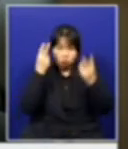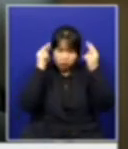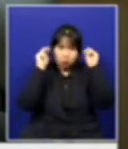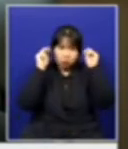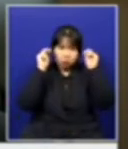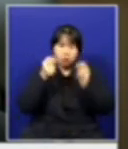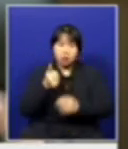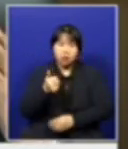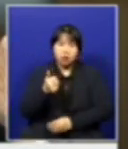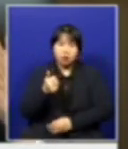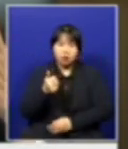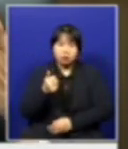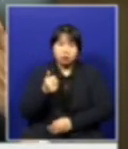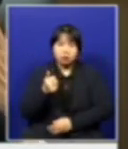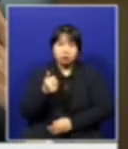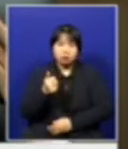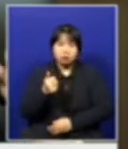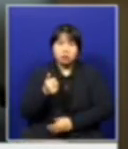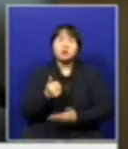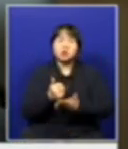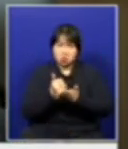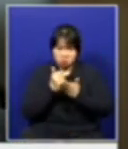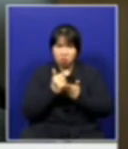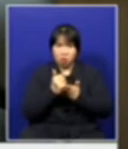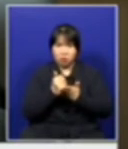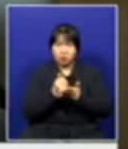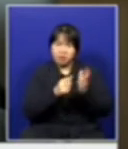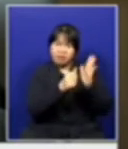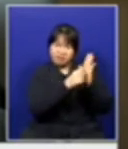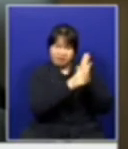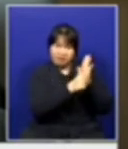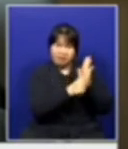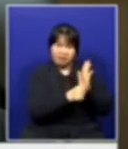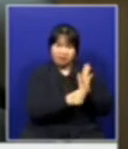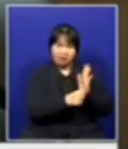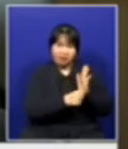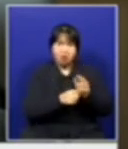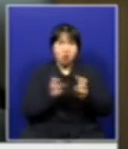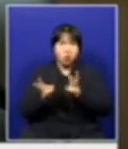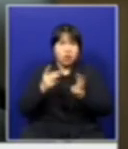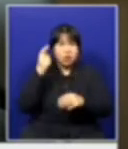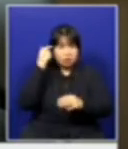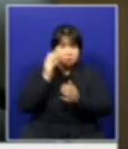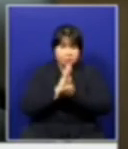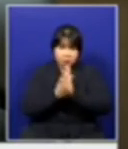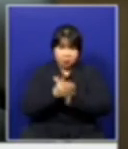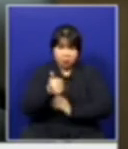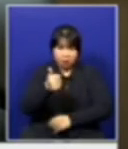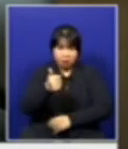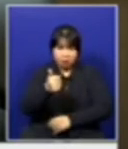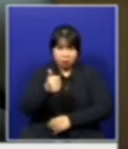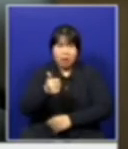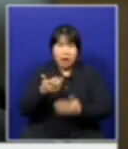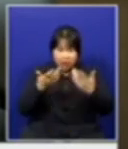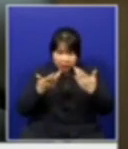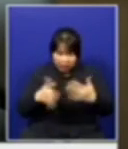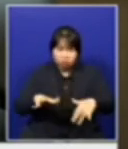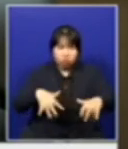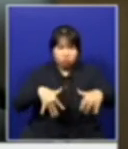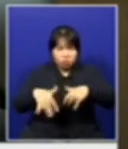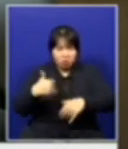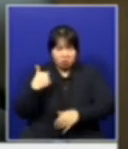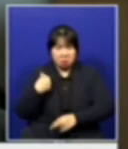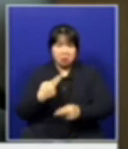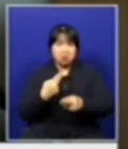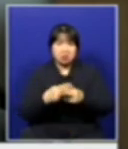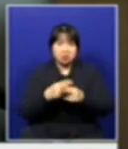นี่ยช่วยปรับปรุงแล้วก็เปลี่ยนวิธีคิดนะฮะนอกจากนี้ชาวบ้านก็ยังตั้งสมญานาม